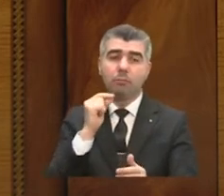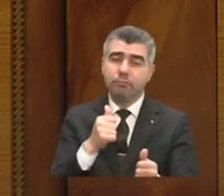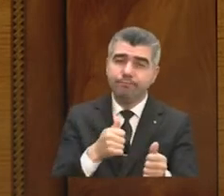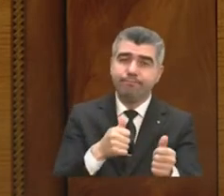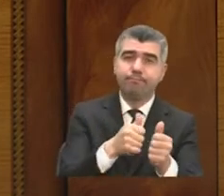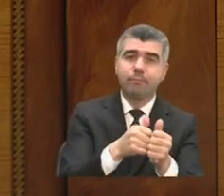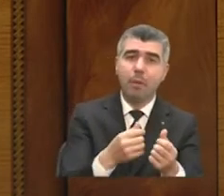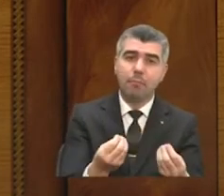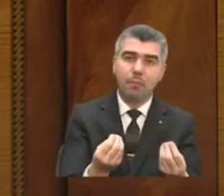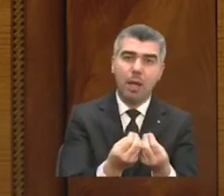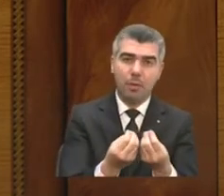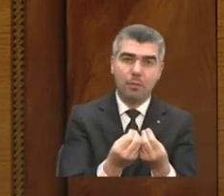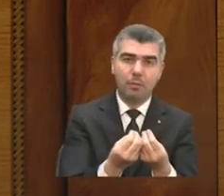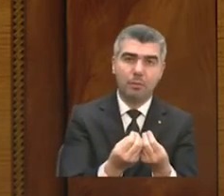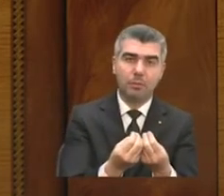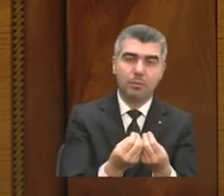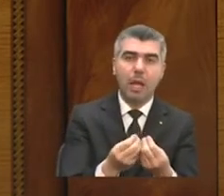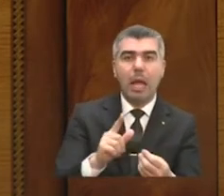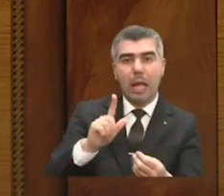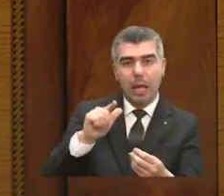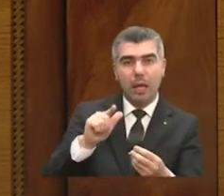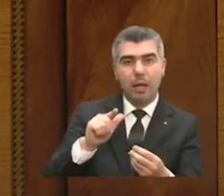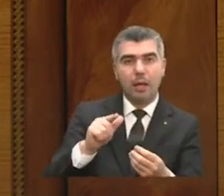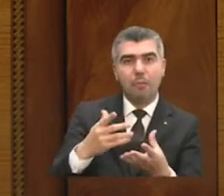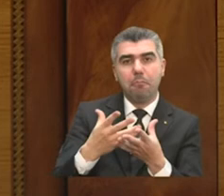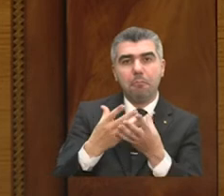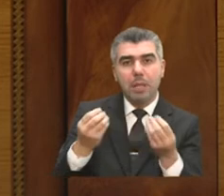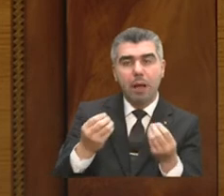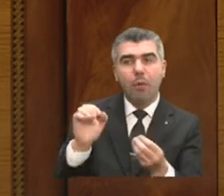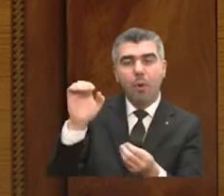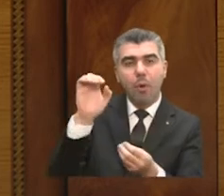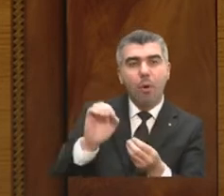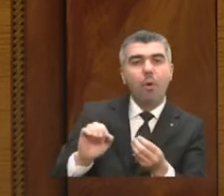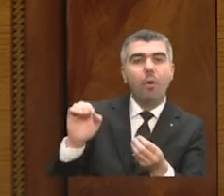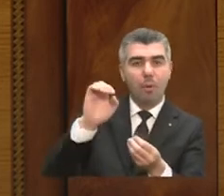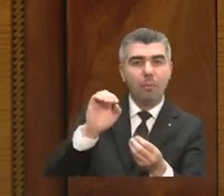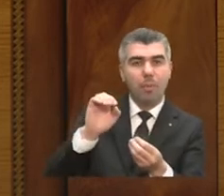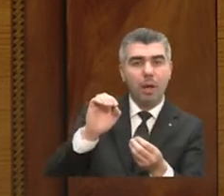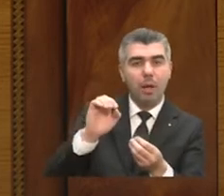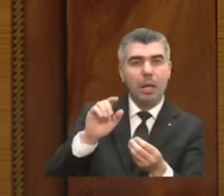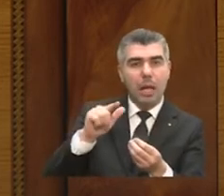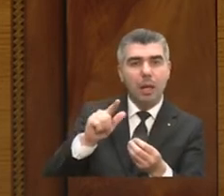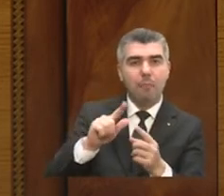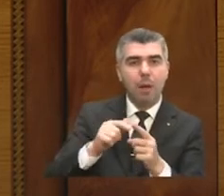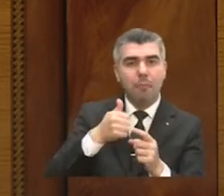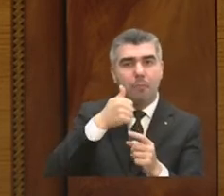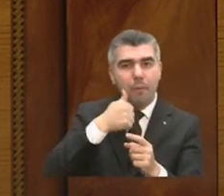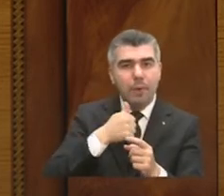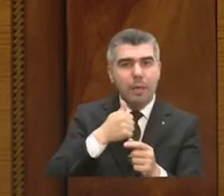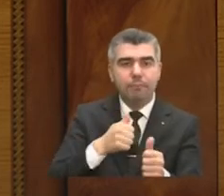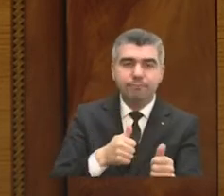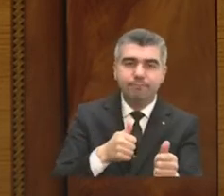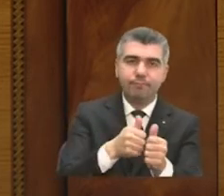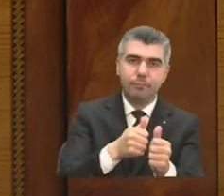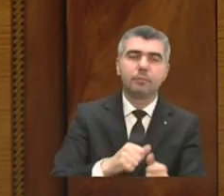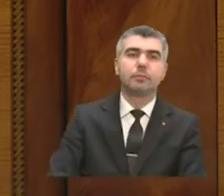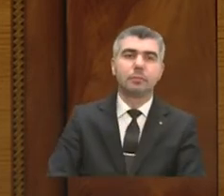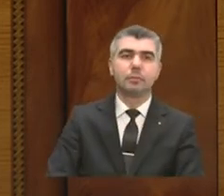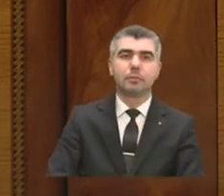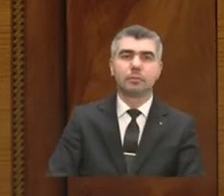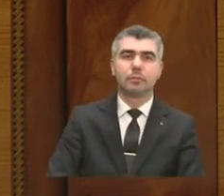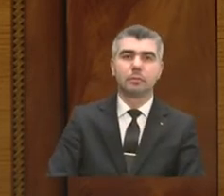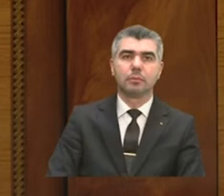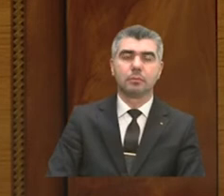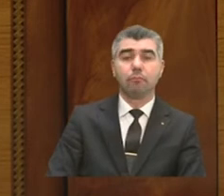العجيب أنه في الوقت الذي يتم فيه Le Parlement européen a attaqué le Maroc au lieu de défendre le cas d'une femme victime